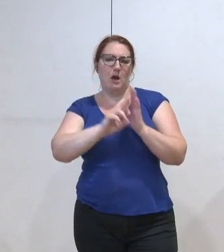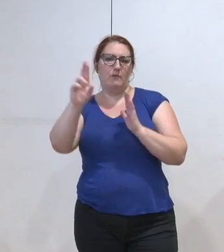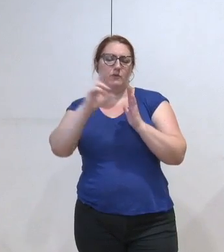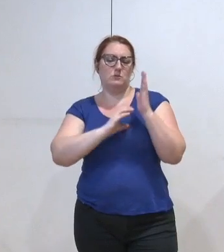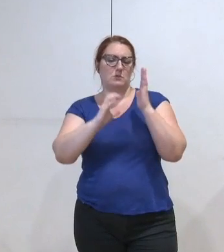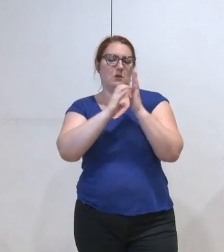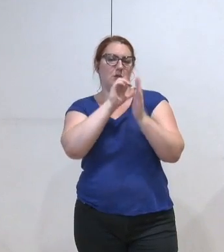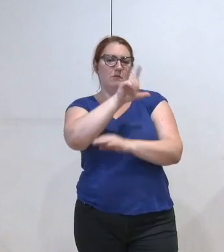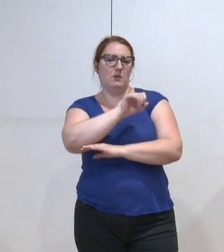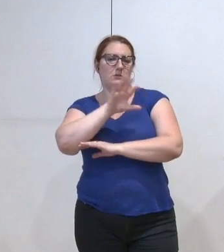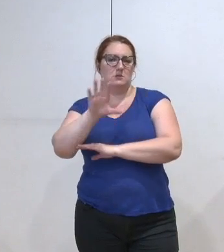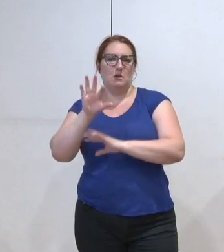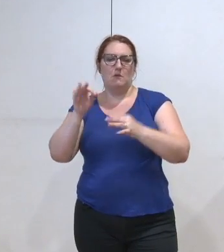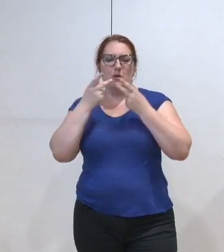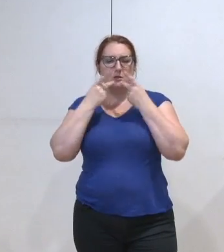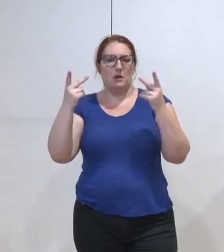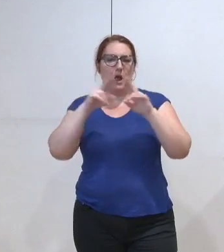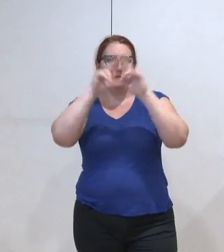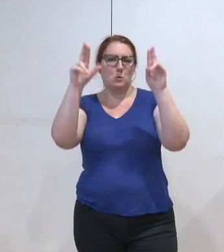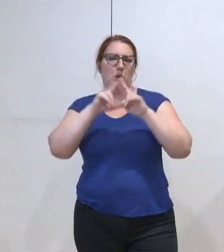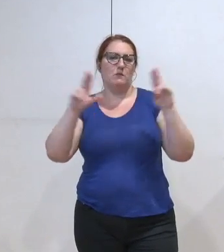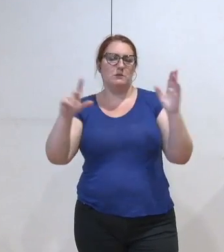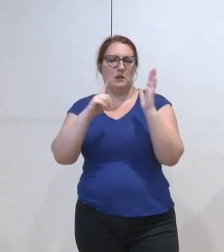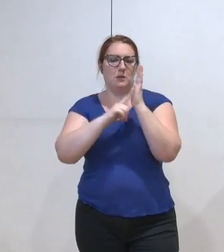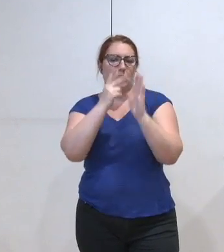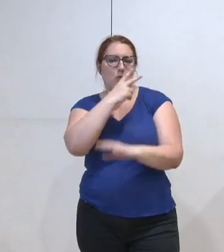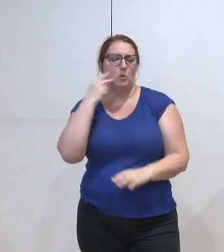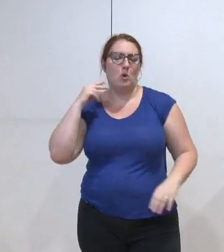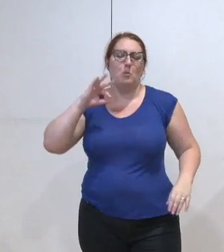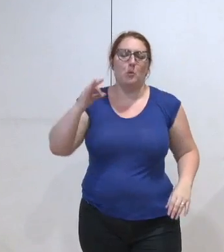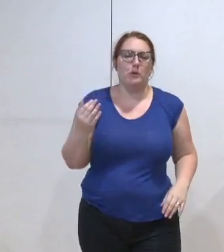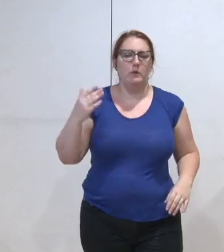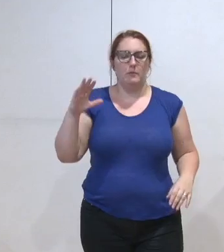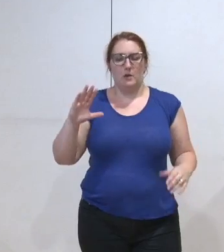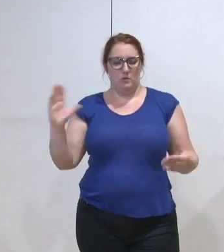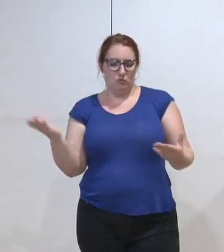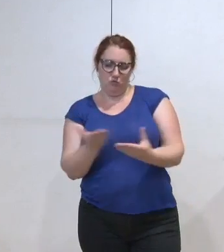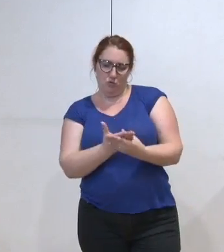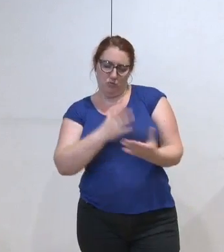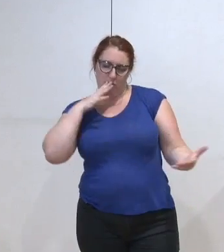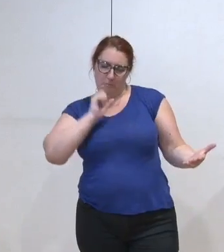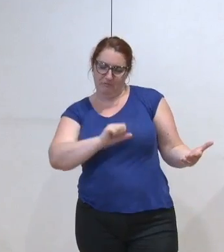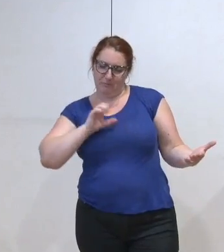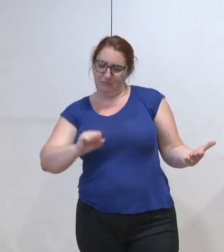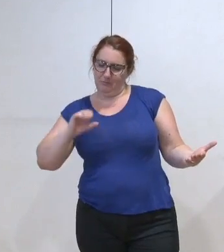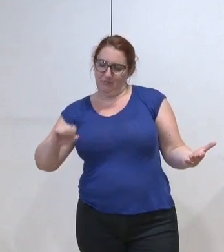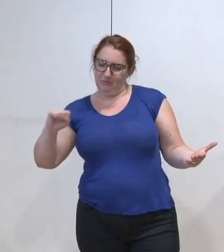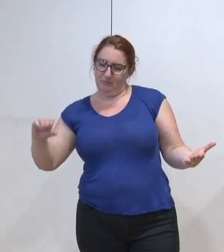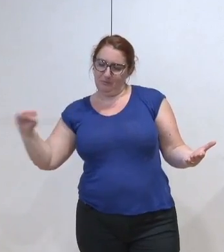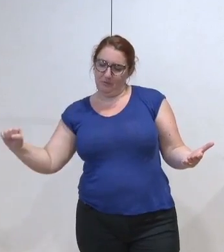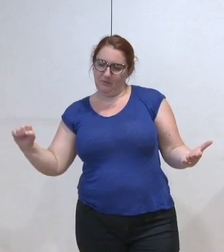universelle des droits de l'homme il y a je trouve dans le dans le document un certain nombre